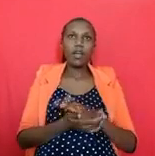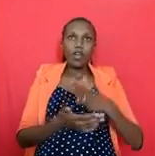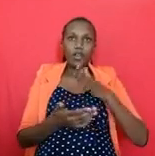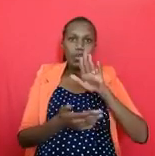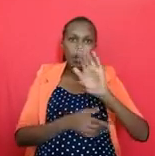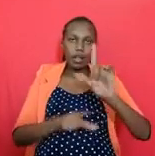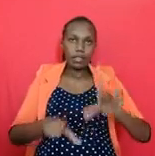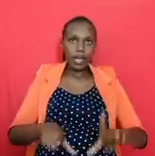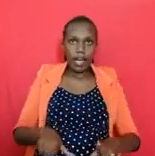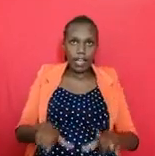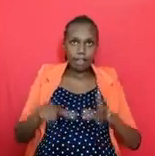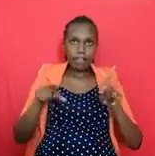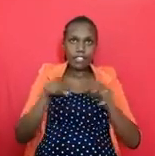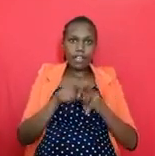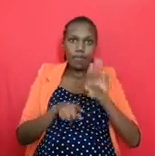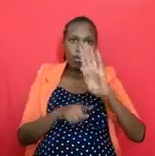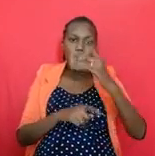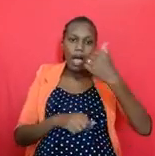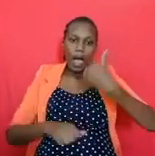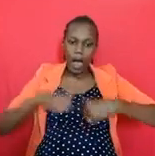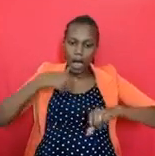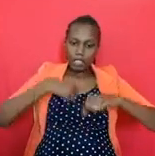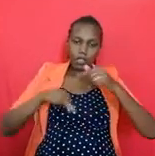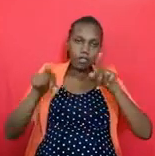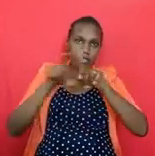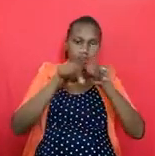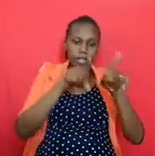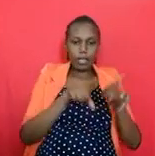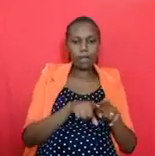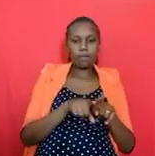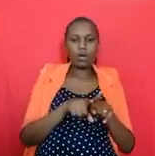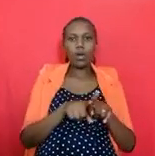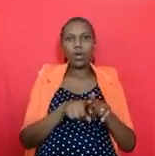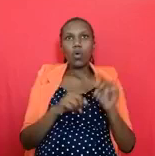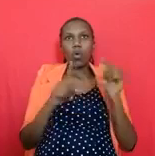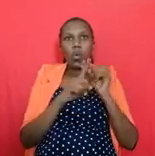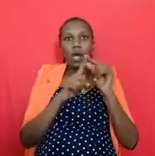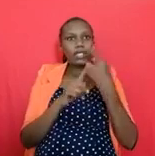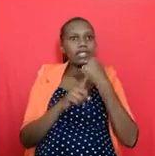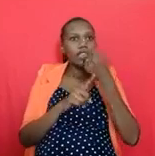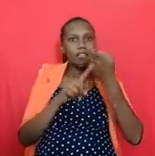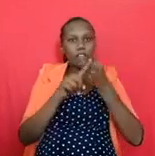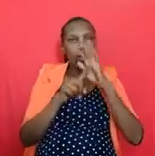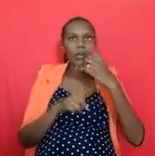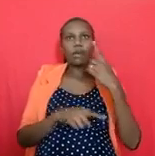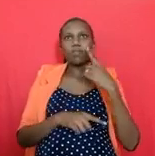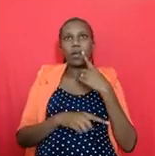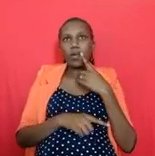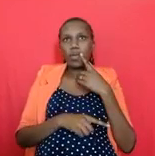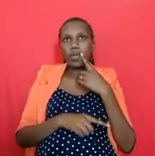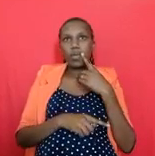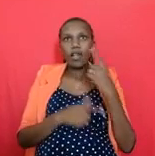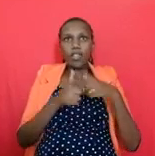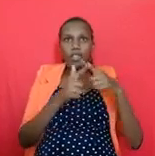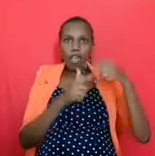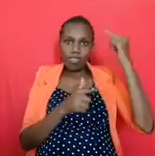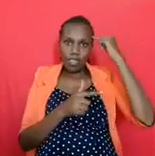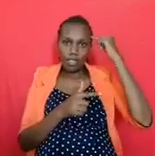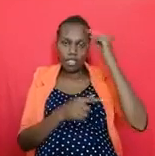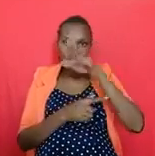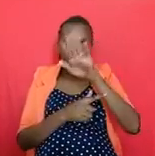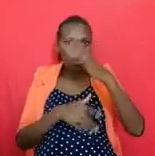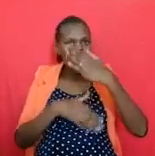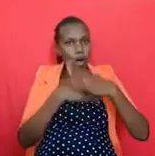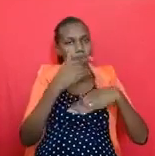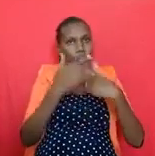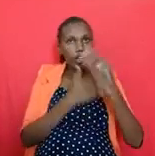waku mwikire wa maundu ciuga iria ciumaga kanua gaku meciria maku maundu